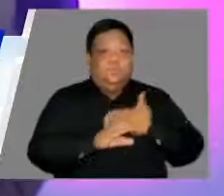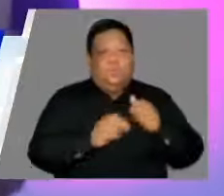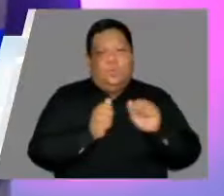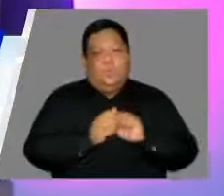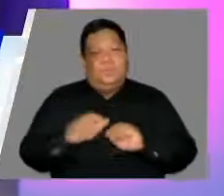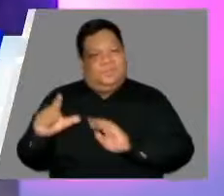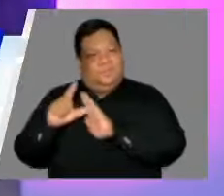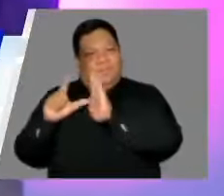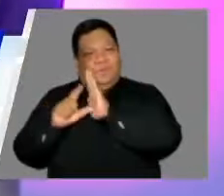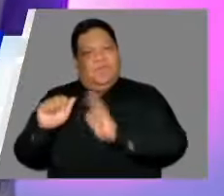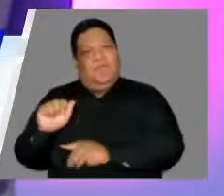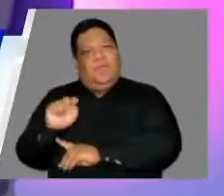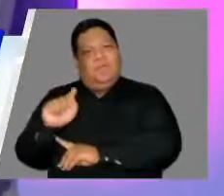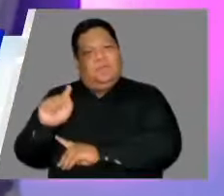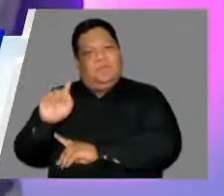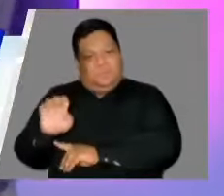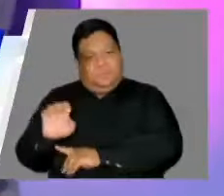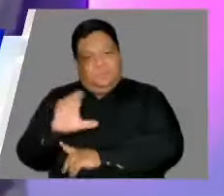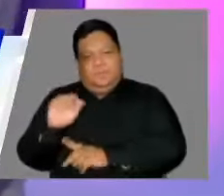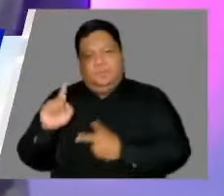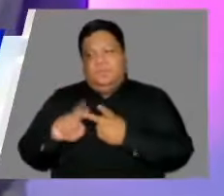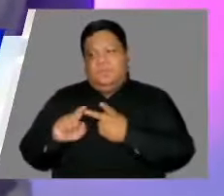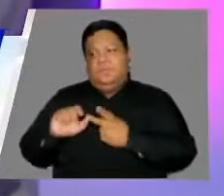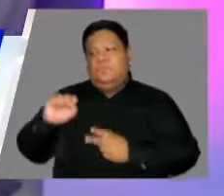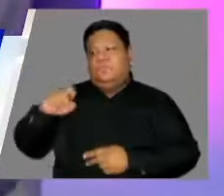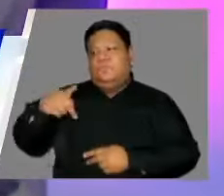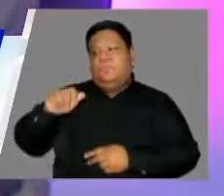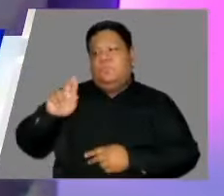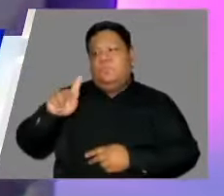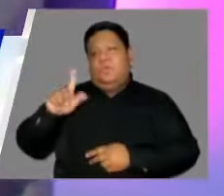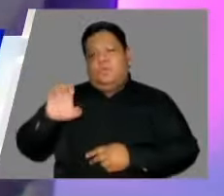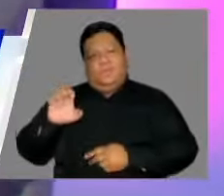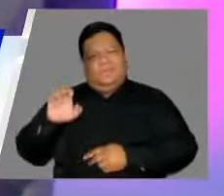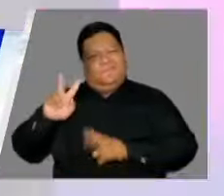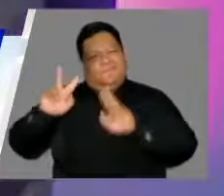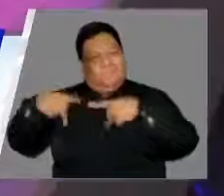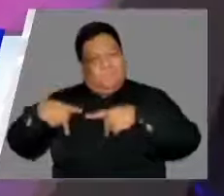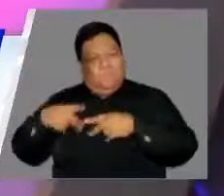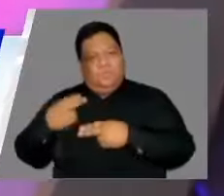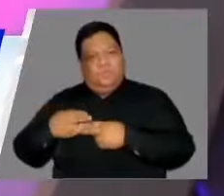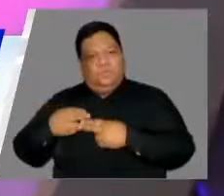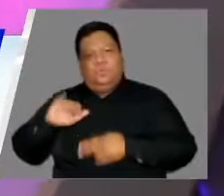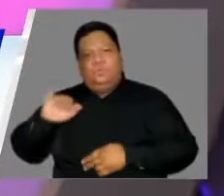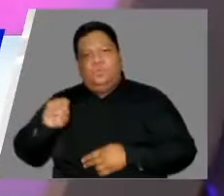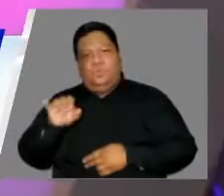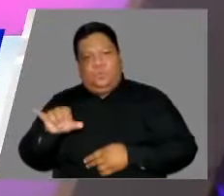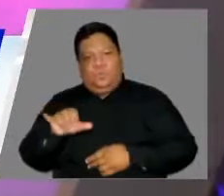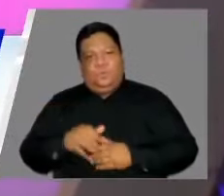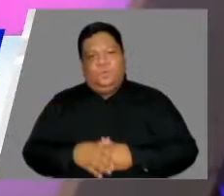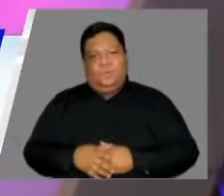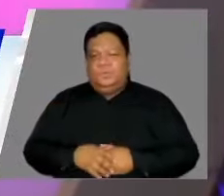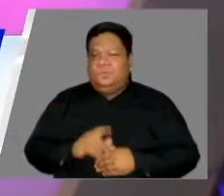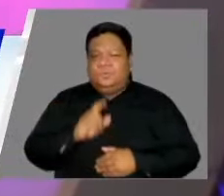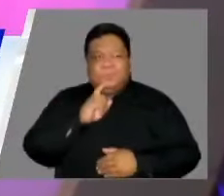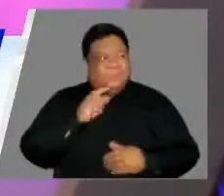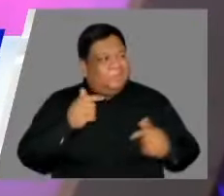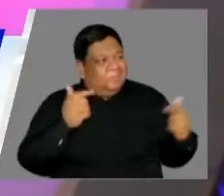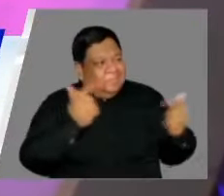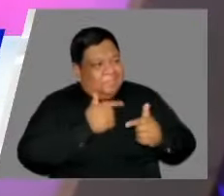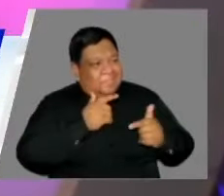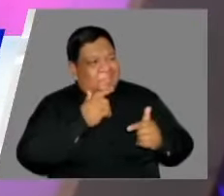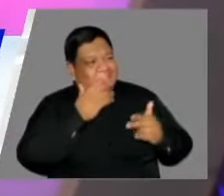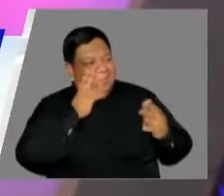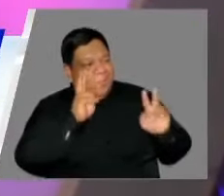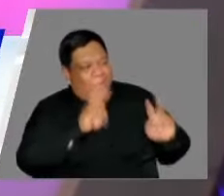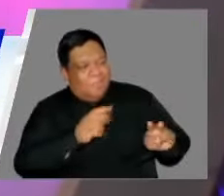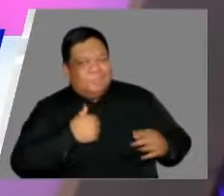at Sparkle Vice President Joy Romina Marcelo. Nakakatuwa siya panoorin eh. Parang enjoy na enjoy ako pag nakikita ko siya sa